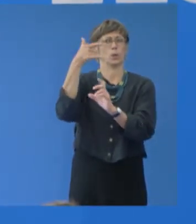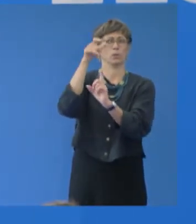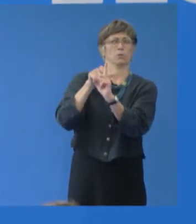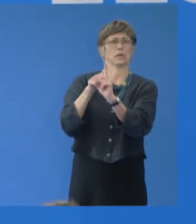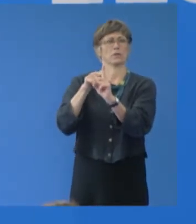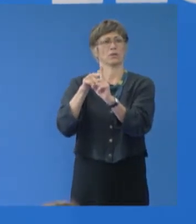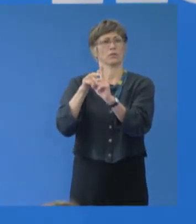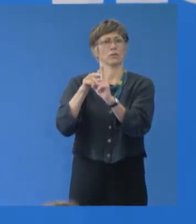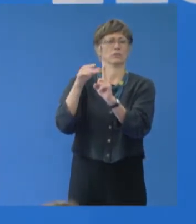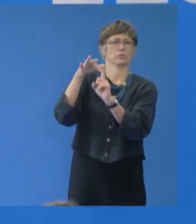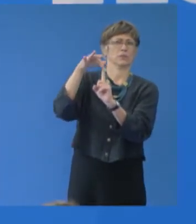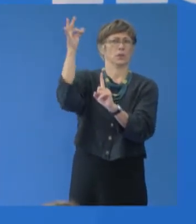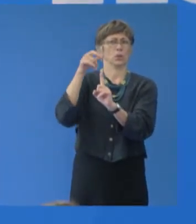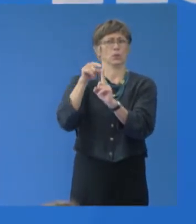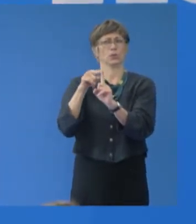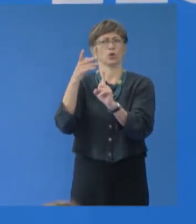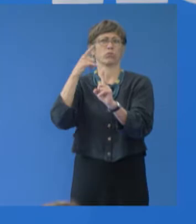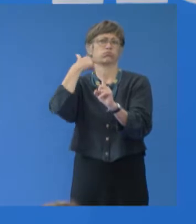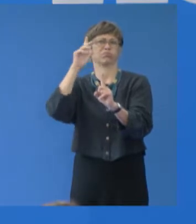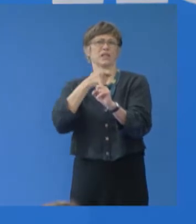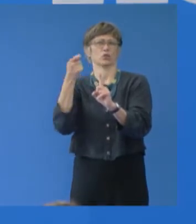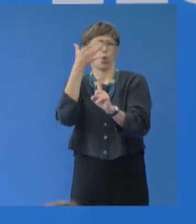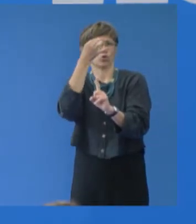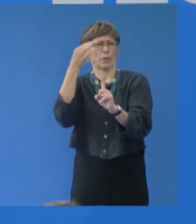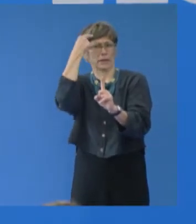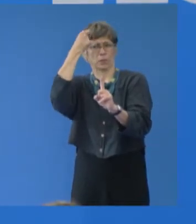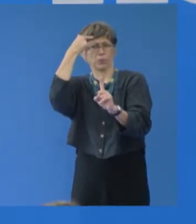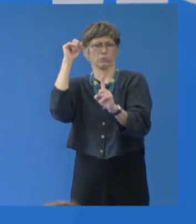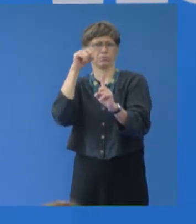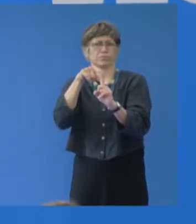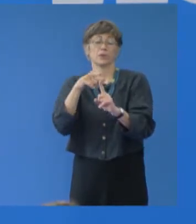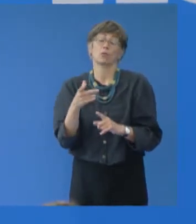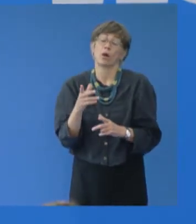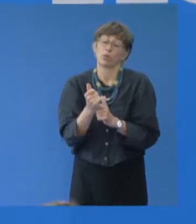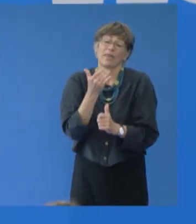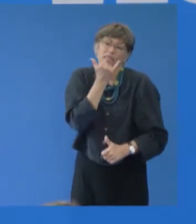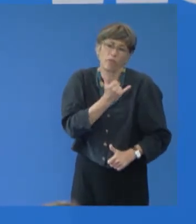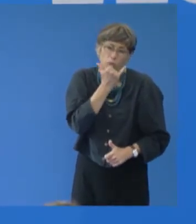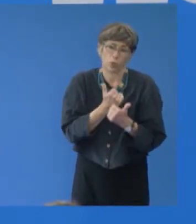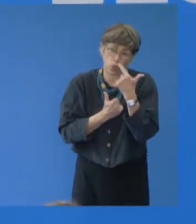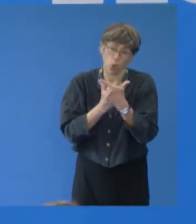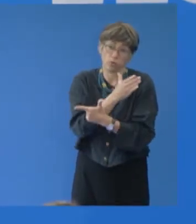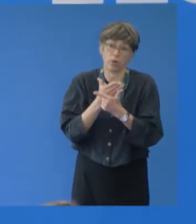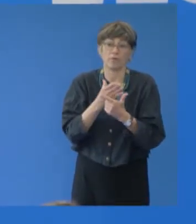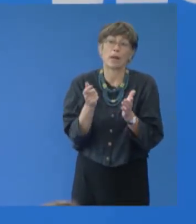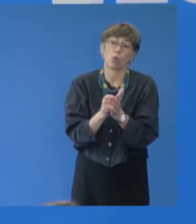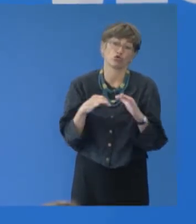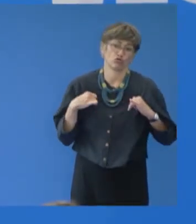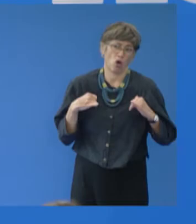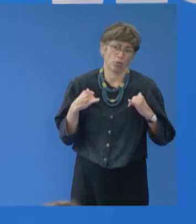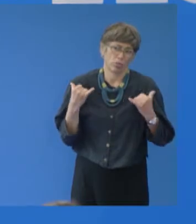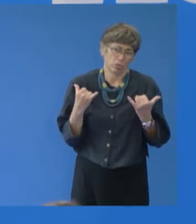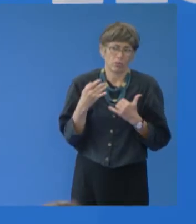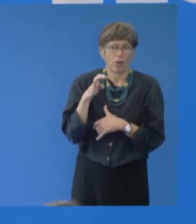qui, évidemment, sera élu. Et c'est vrai que j'avais deux défauts, j'étais jeune, alors bon, à 40 ans, mais bon,